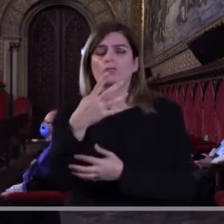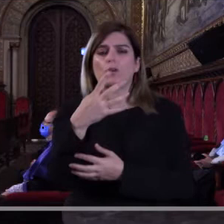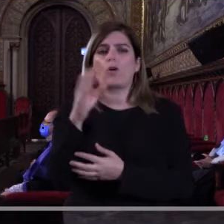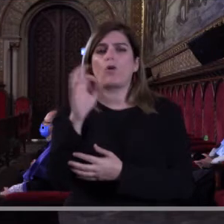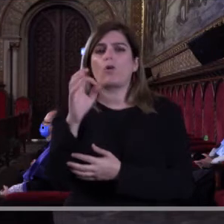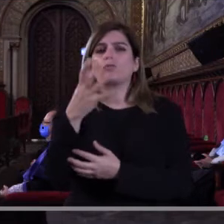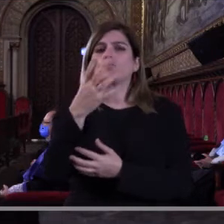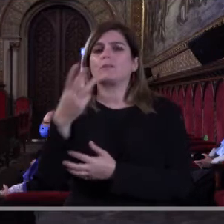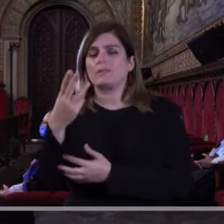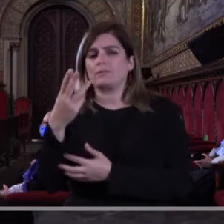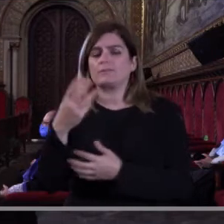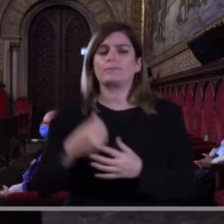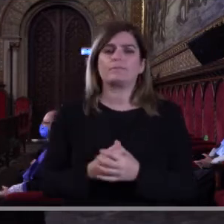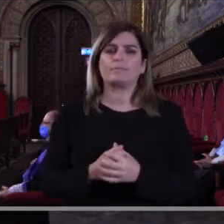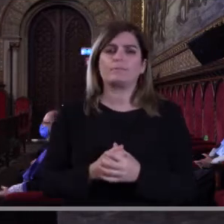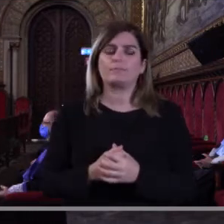53, respectivament.